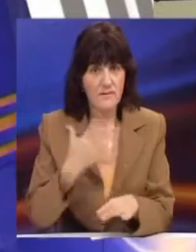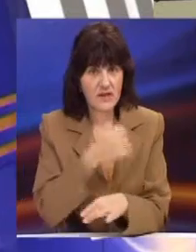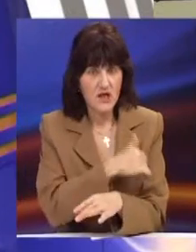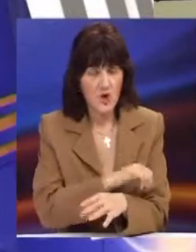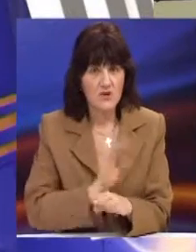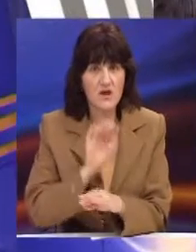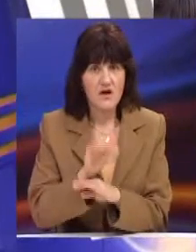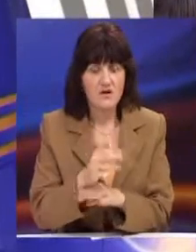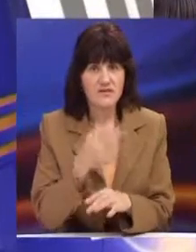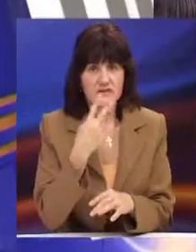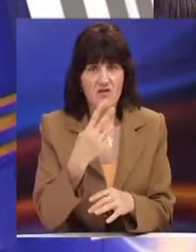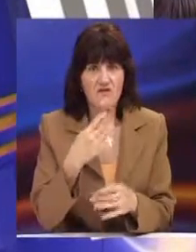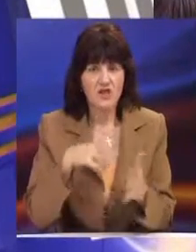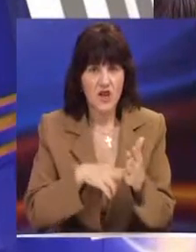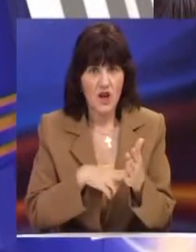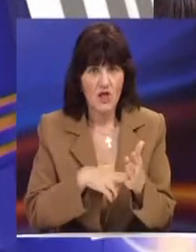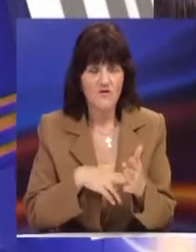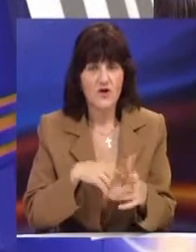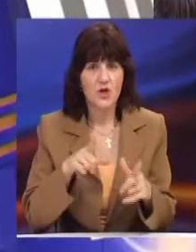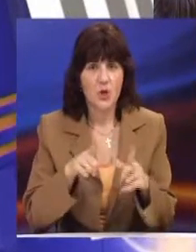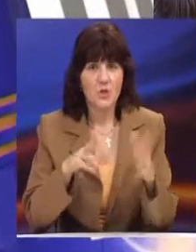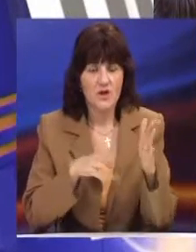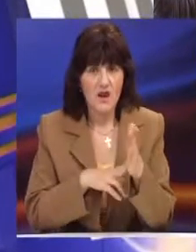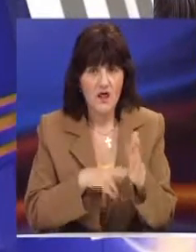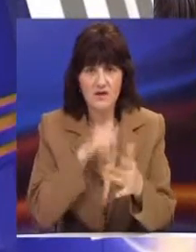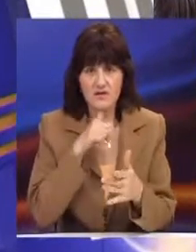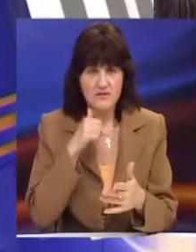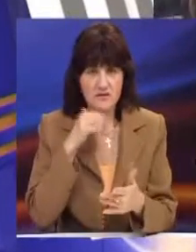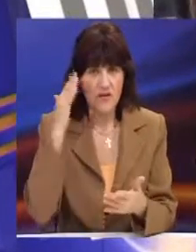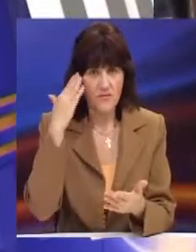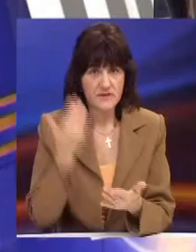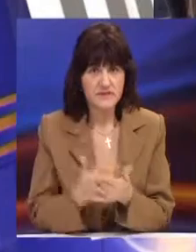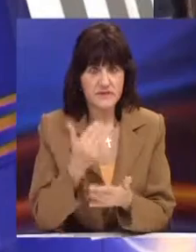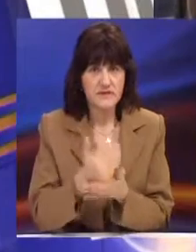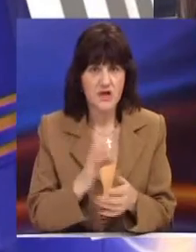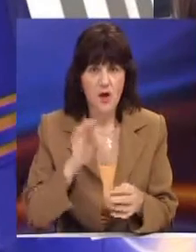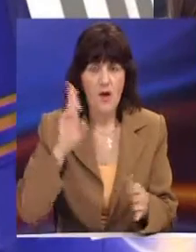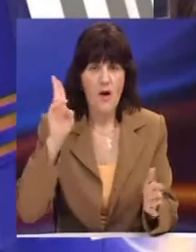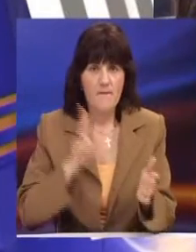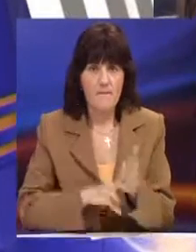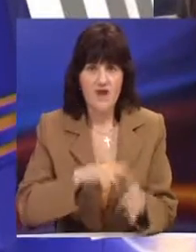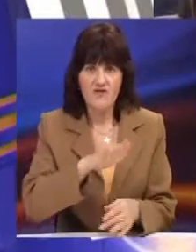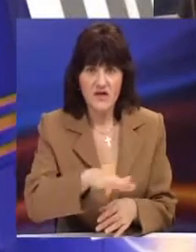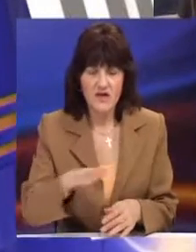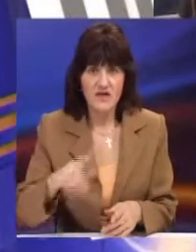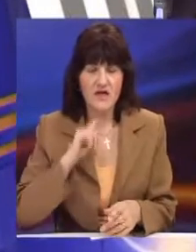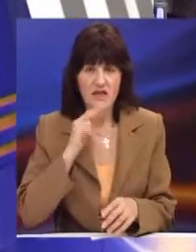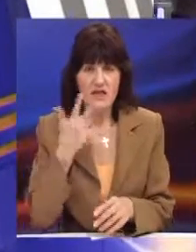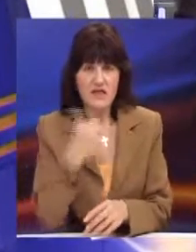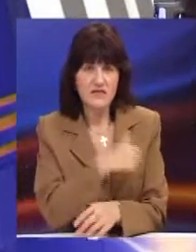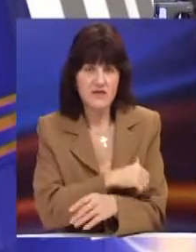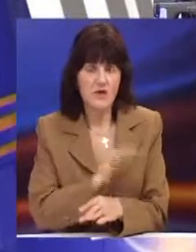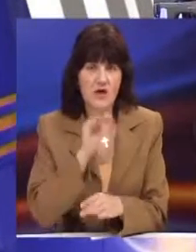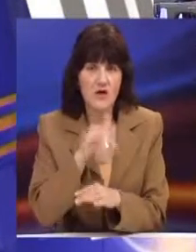kasnije, 20. novembra 1959. Ujedinjene nacije su usvojile deklaraciju o pravima deteta, a tačno 30